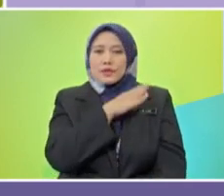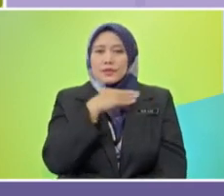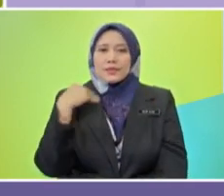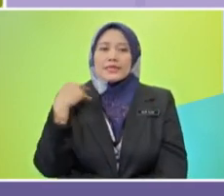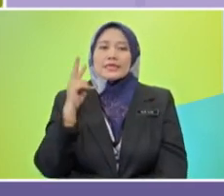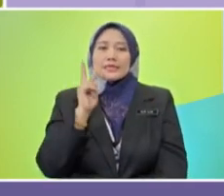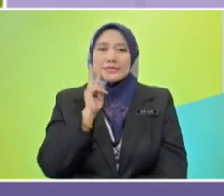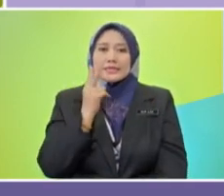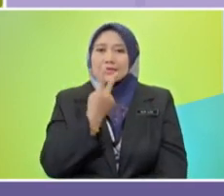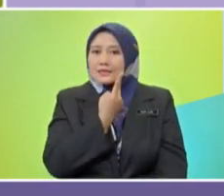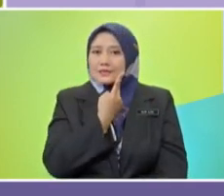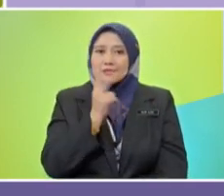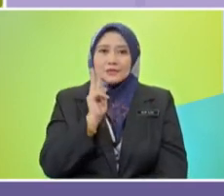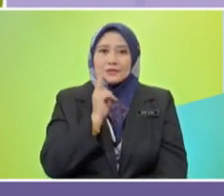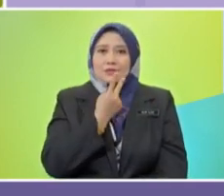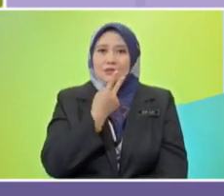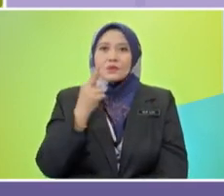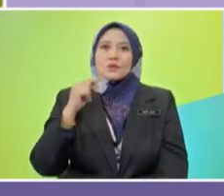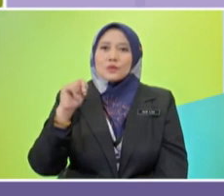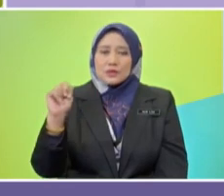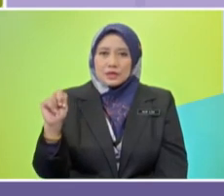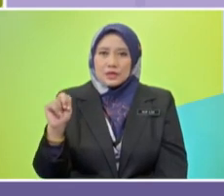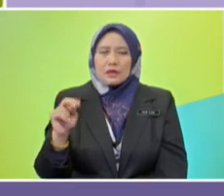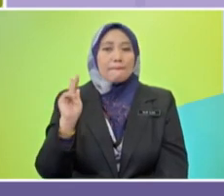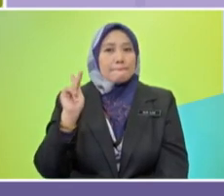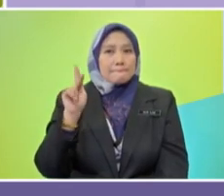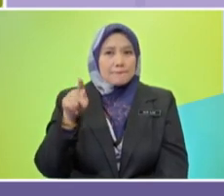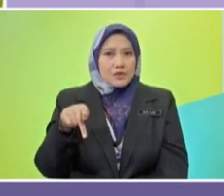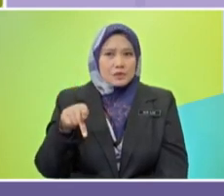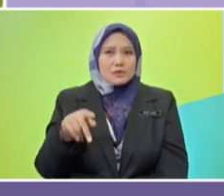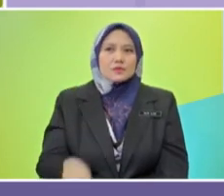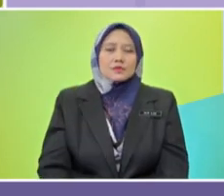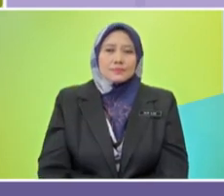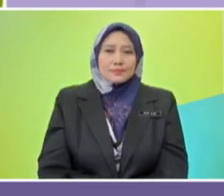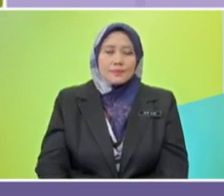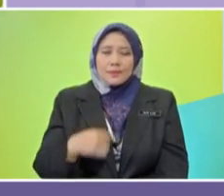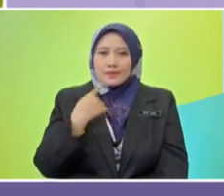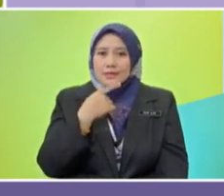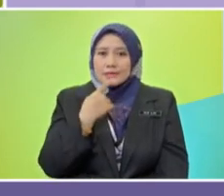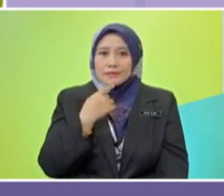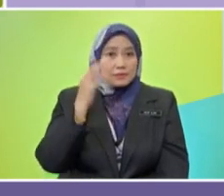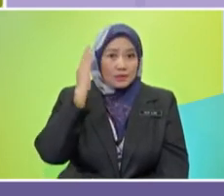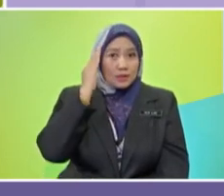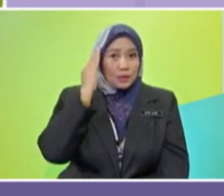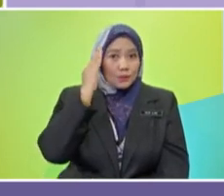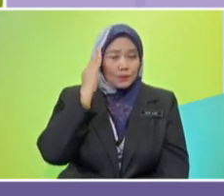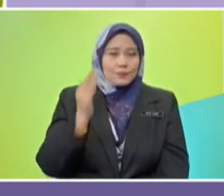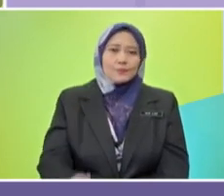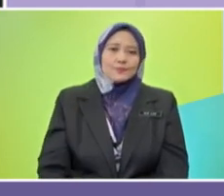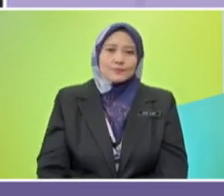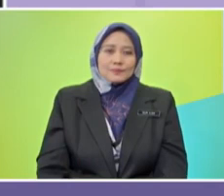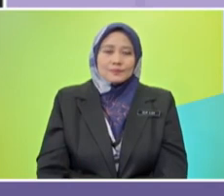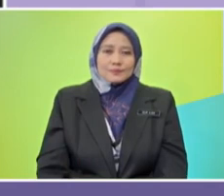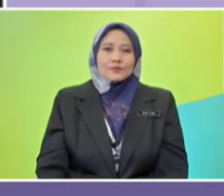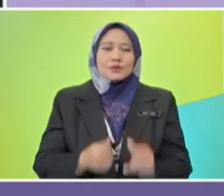perlu. Siapa boleh tolong cikgu lengkapkan ayat tersebut berdasarkan maklumat pada gambar?